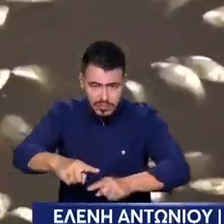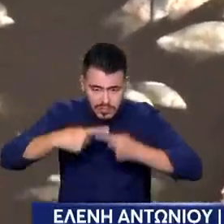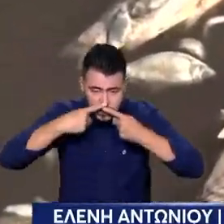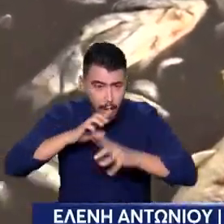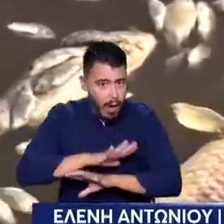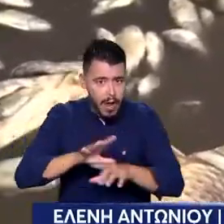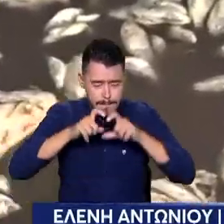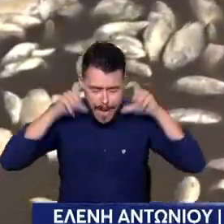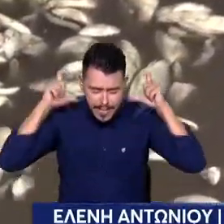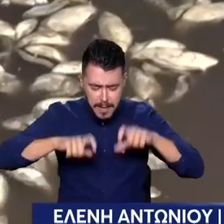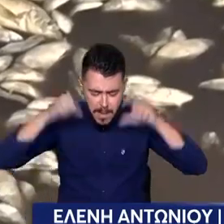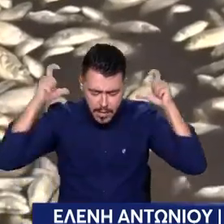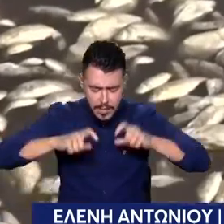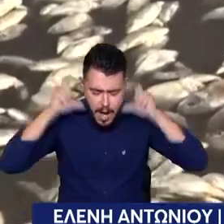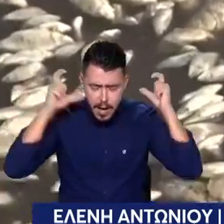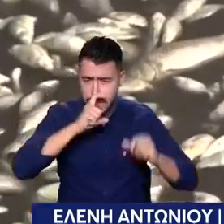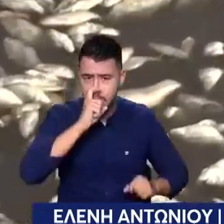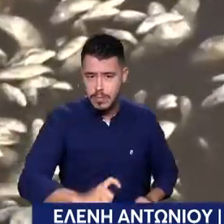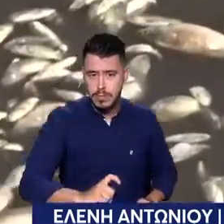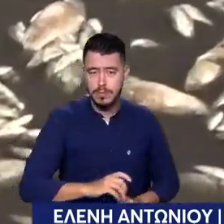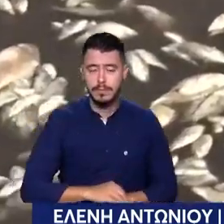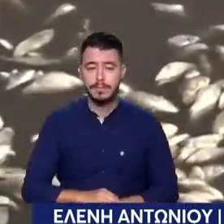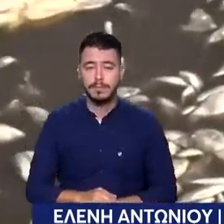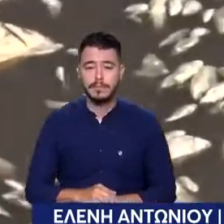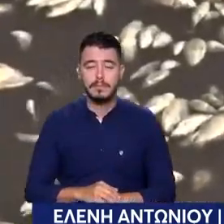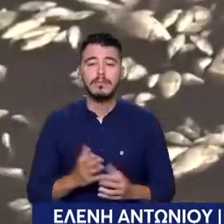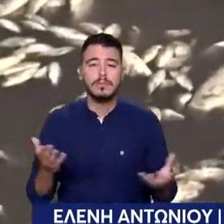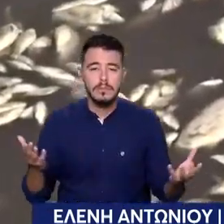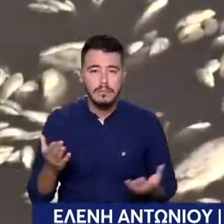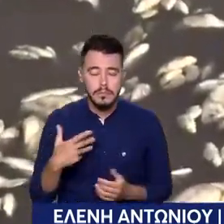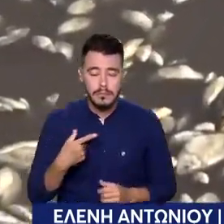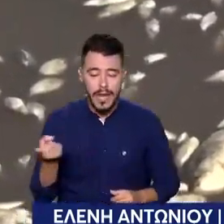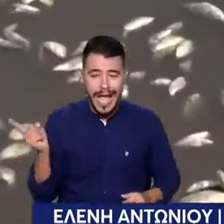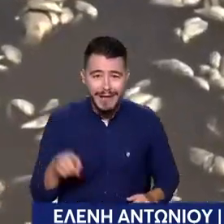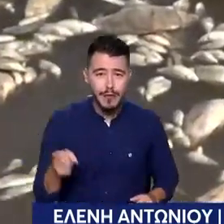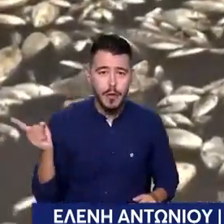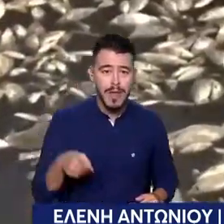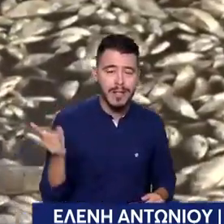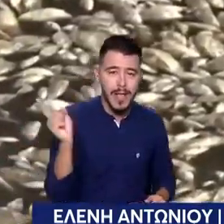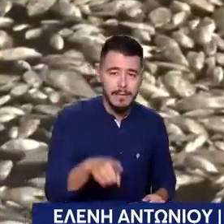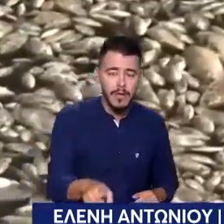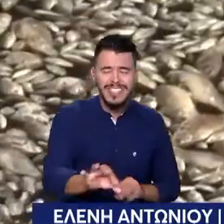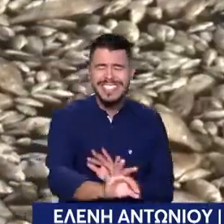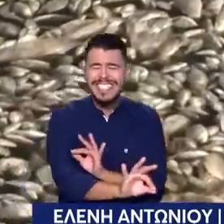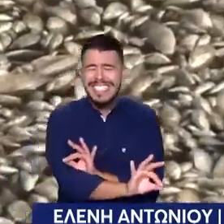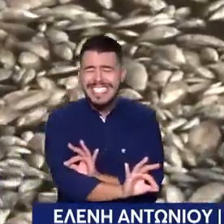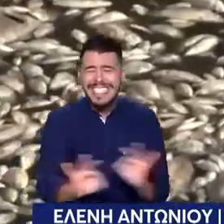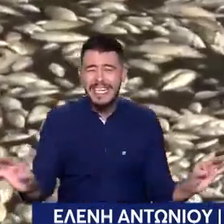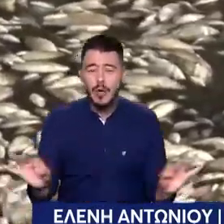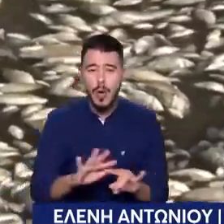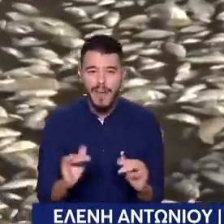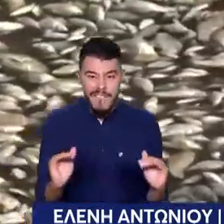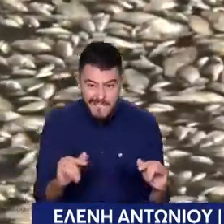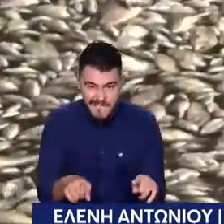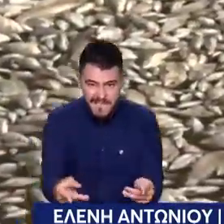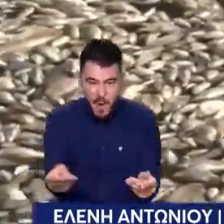χωρίς μάσκα. Και να πούμε ότι τις επόμενες μέρες, αν δεν μαζευτούν τα ψάρια σύντομα, θα είναι ακόμα χειρότερη η κατάσταση. Είναι λίγο